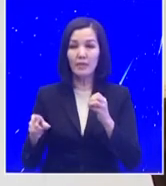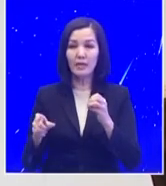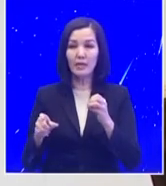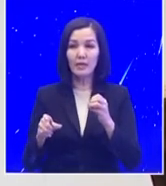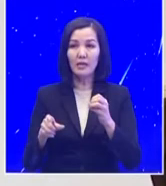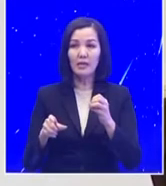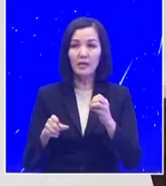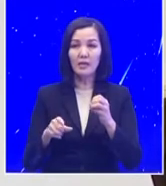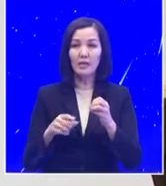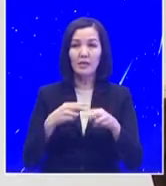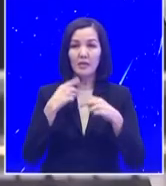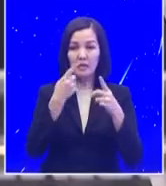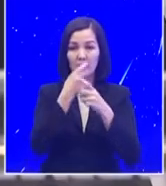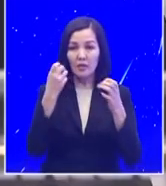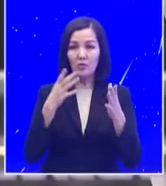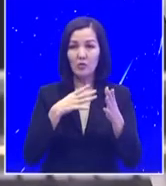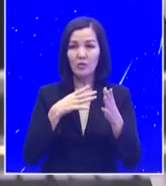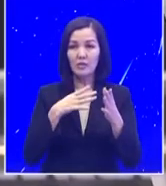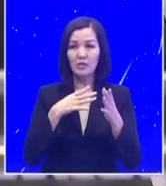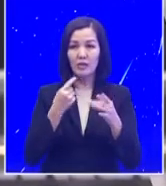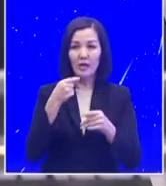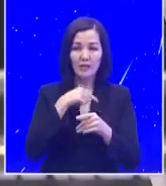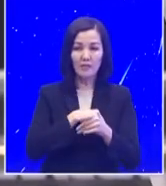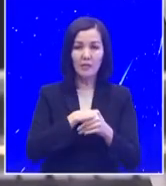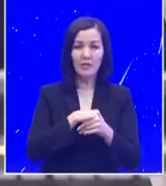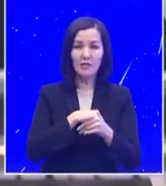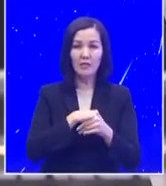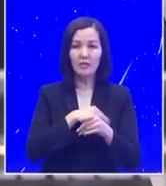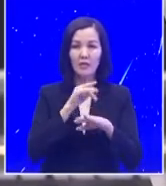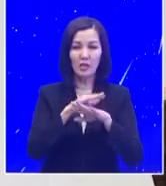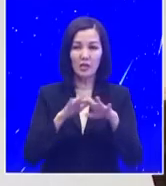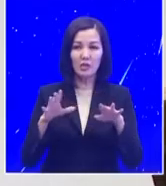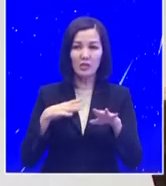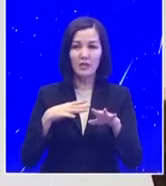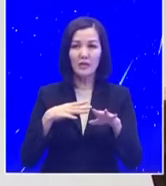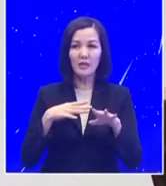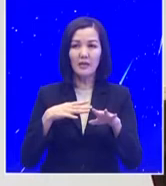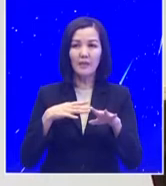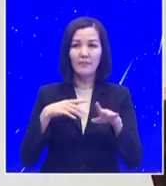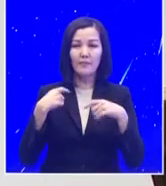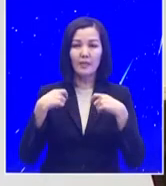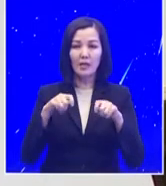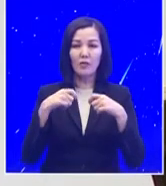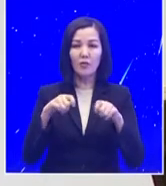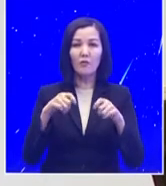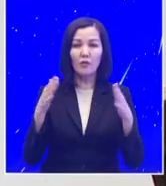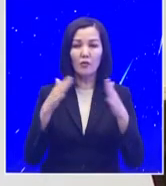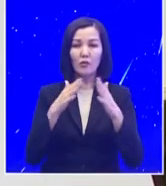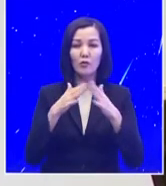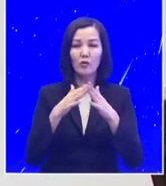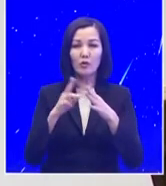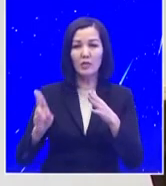800 азаматқа ескертулер жасалды. Адамгершілік жағынан ғана оларға жаңағы наторговданың басшыларын шақырып, бос